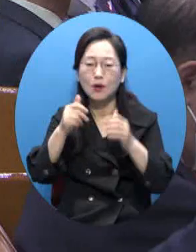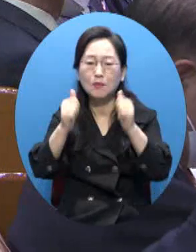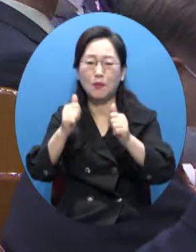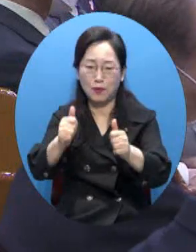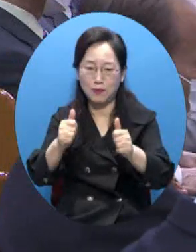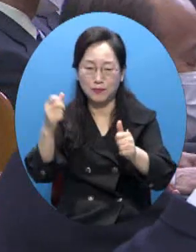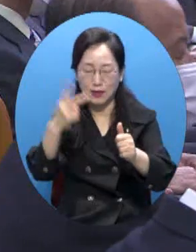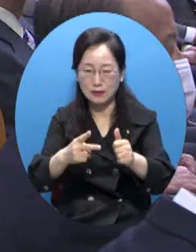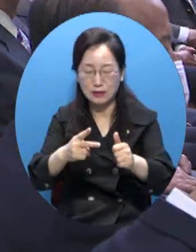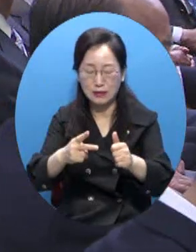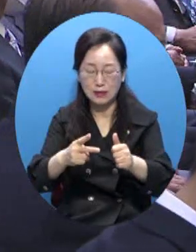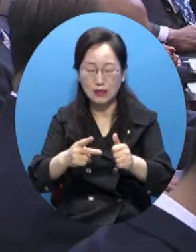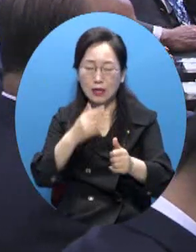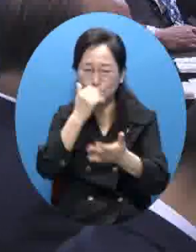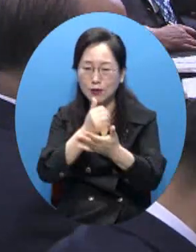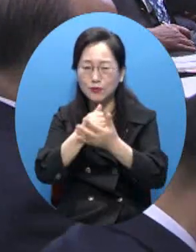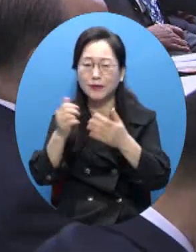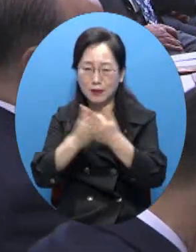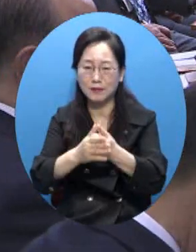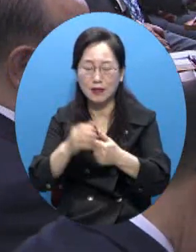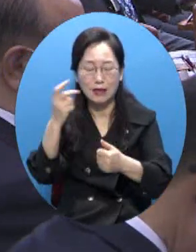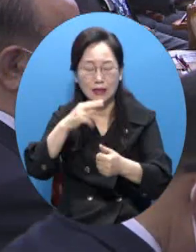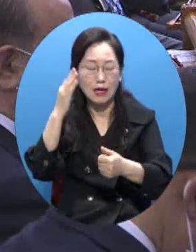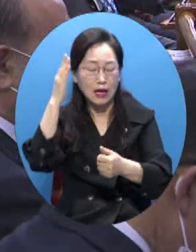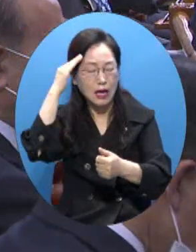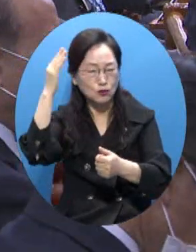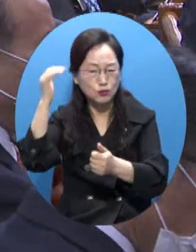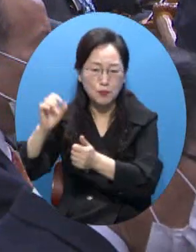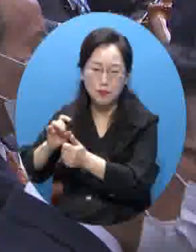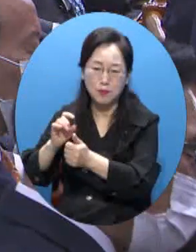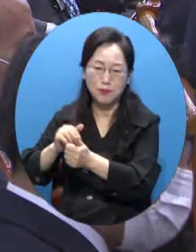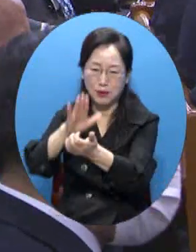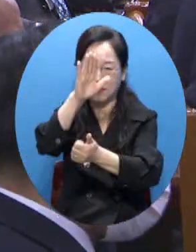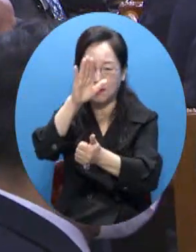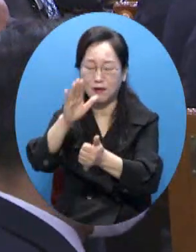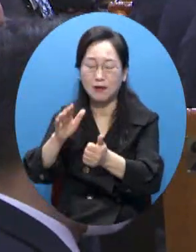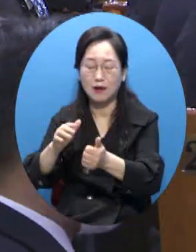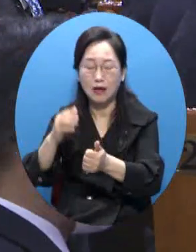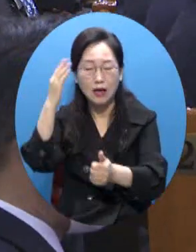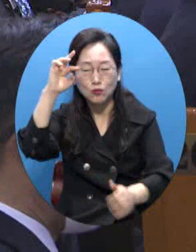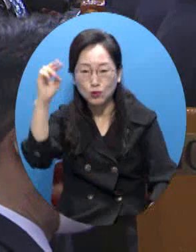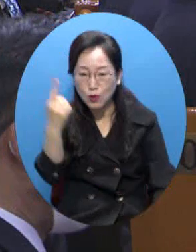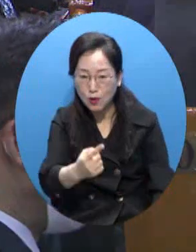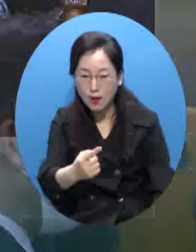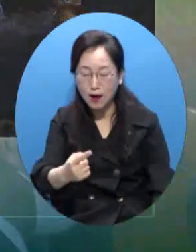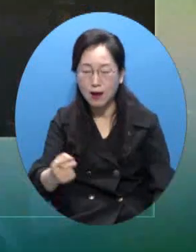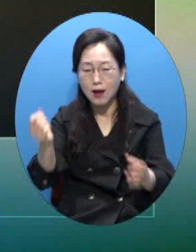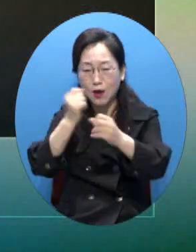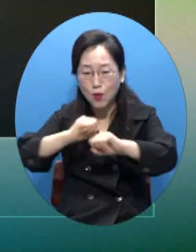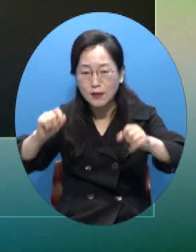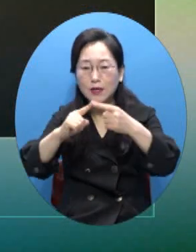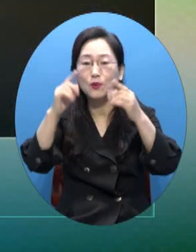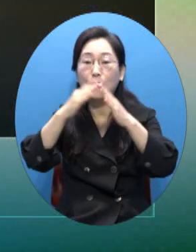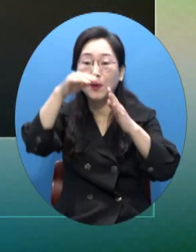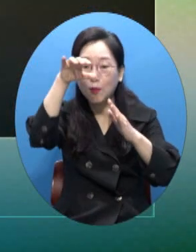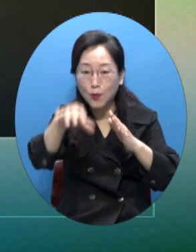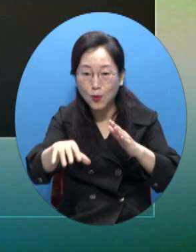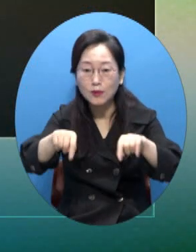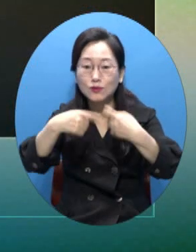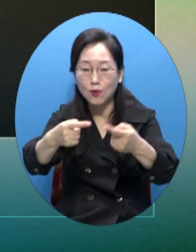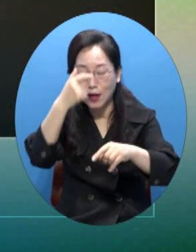한국에 강제 추방을 받았습니다. 2008년 한국에 돌아왔는데 하나님 인도하실 가운데 광역교회에 와갖고 광역교회에서 예배드리는